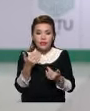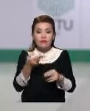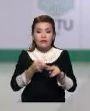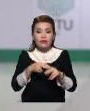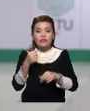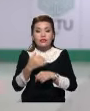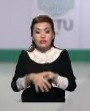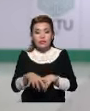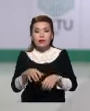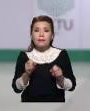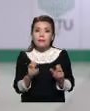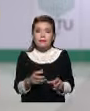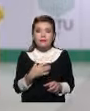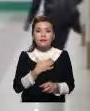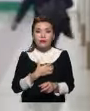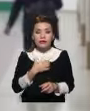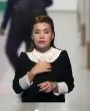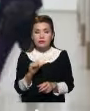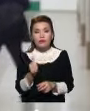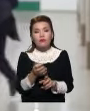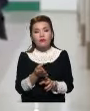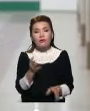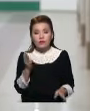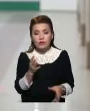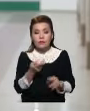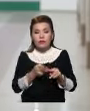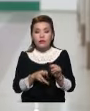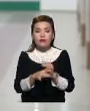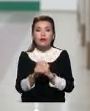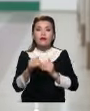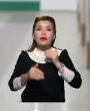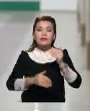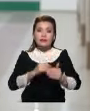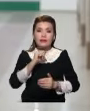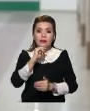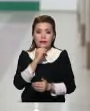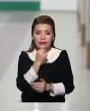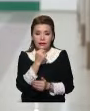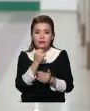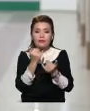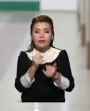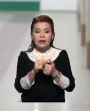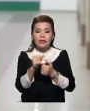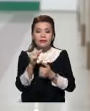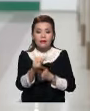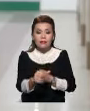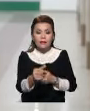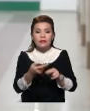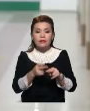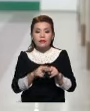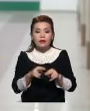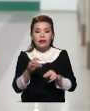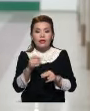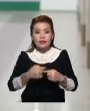естественно, что вопросы безопасности – это в первую очередь. Без развития энергетики нет развития экономики. Особенно, если мы говорим об